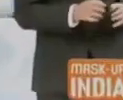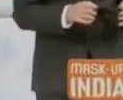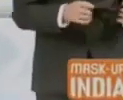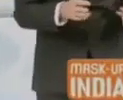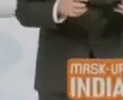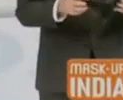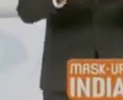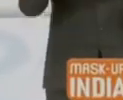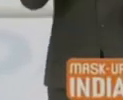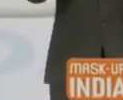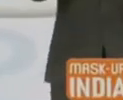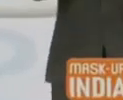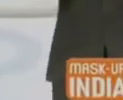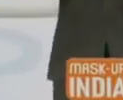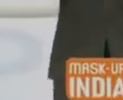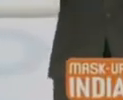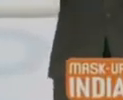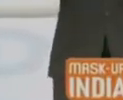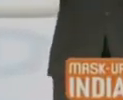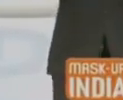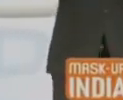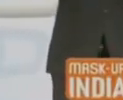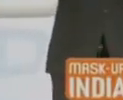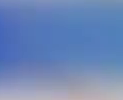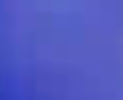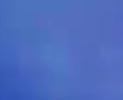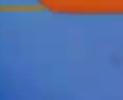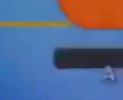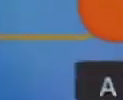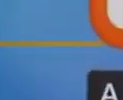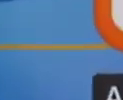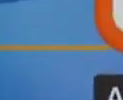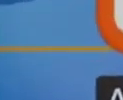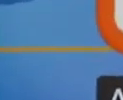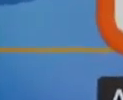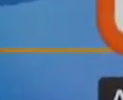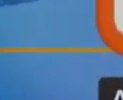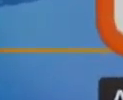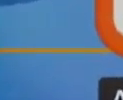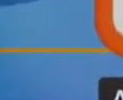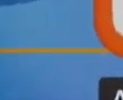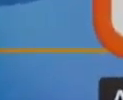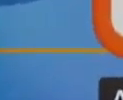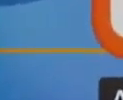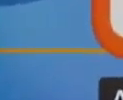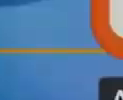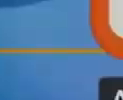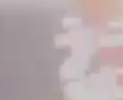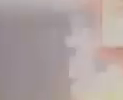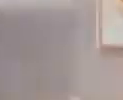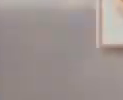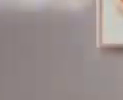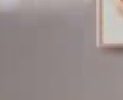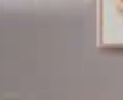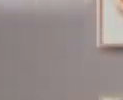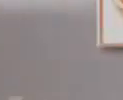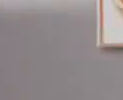on and cover your nose and be safe. Mask Up India.